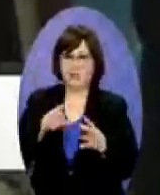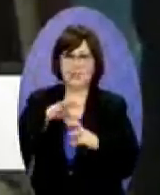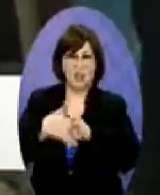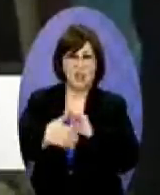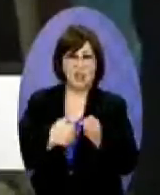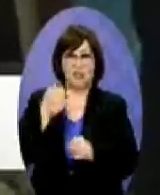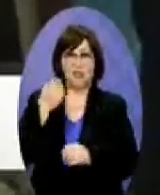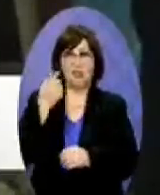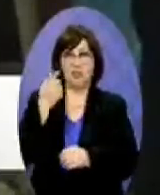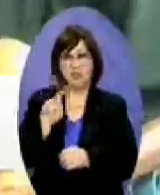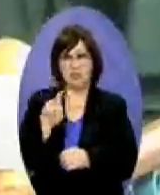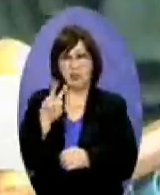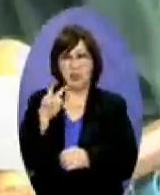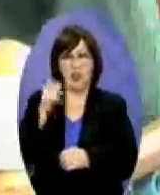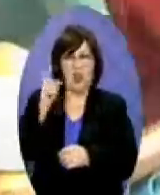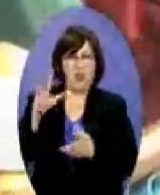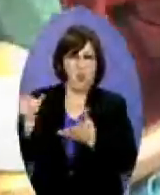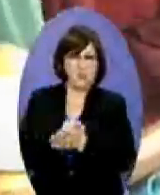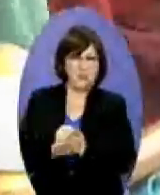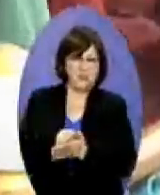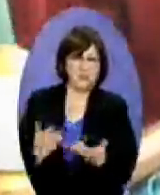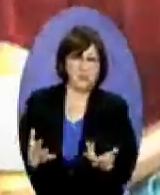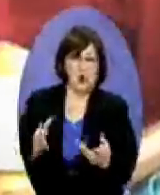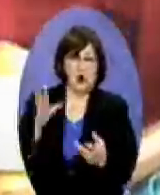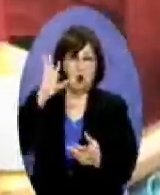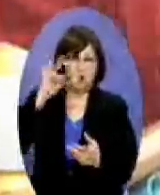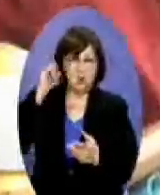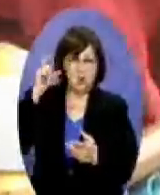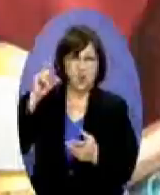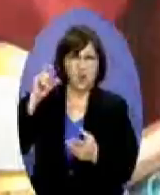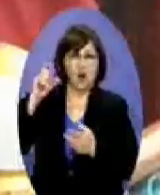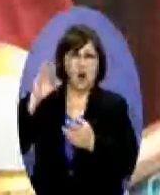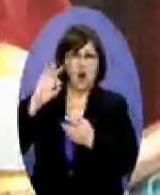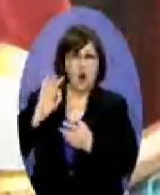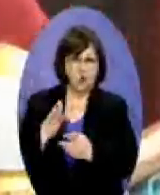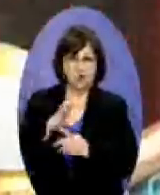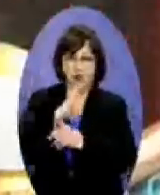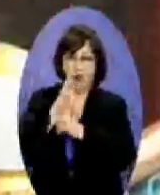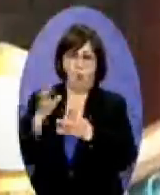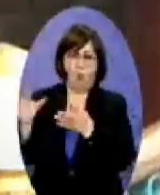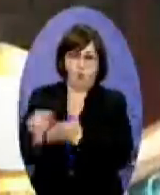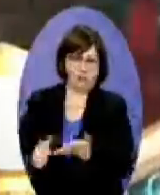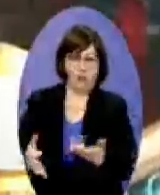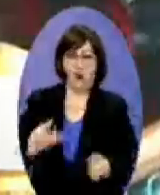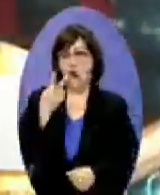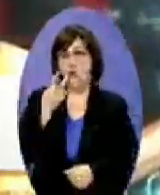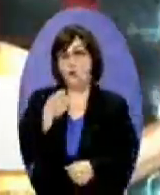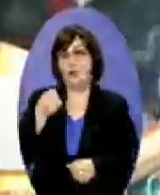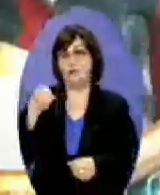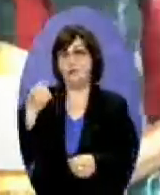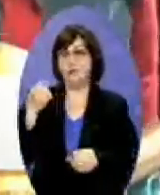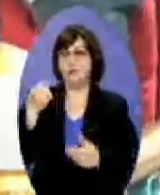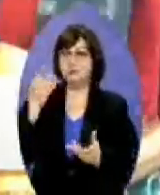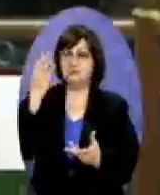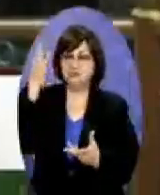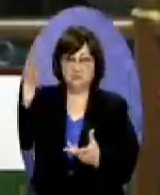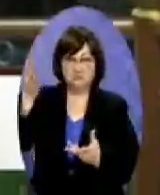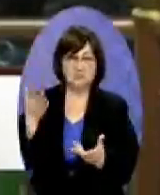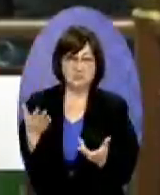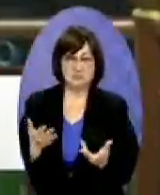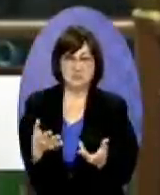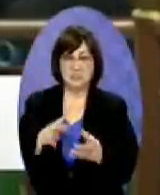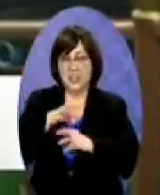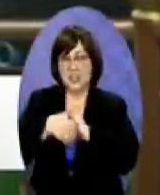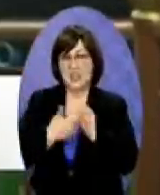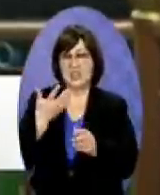соёл, сэтгэлгээ, зан заншил, оюуны өв устдаж өгөө болж байна. Энэ байдлаар үргэлжлүүлэл 2100 он гэхэд дэлхийн хэлний талаас илүү хувь